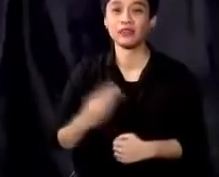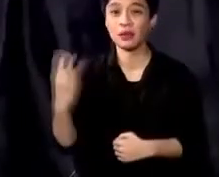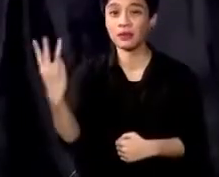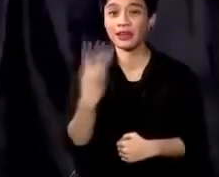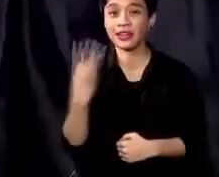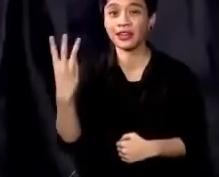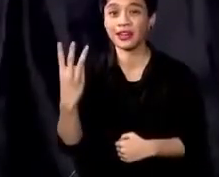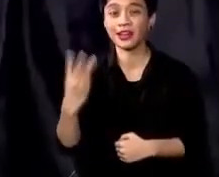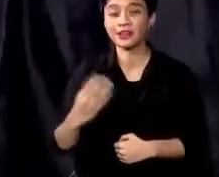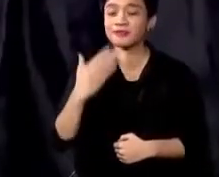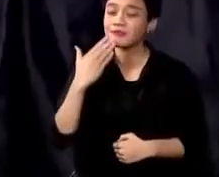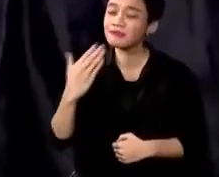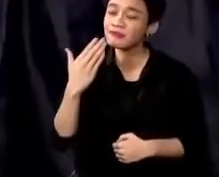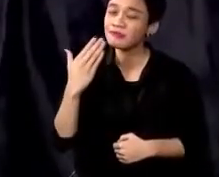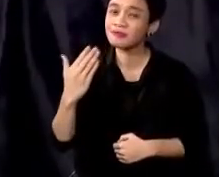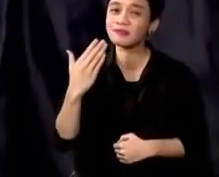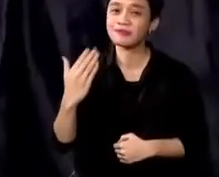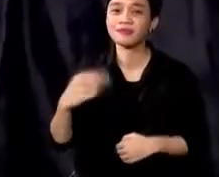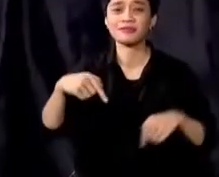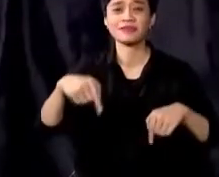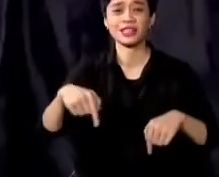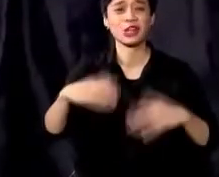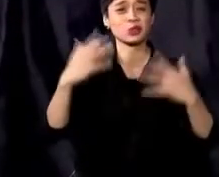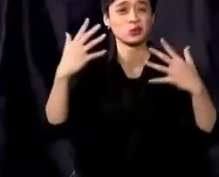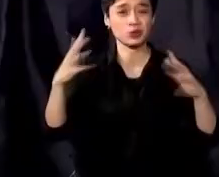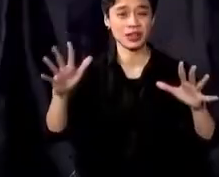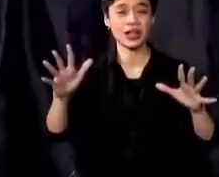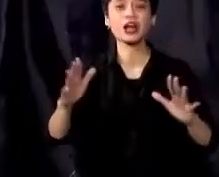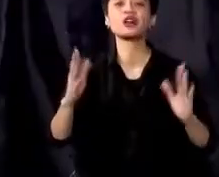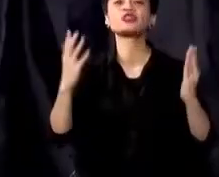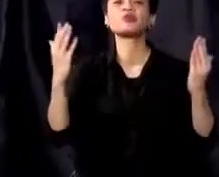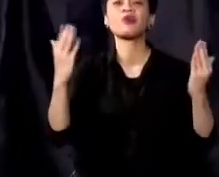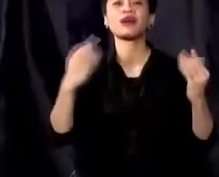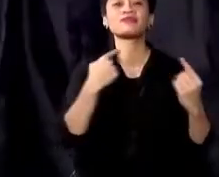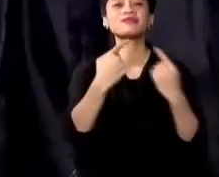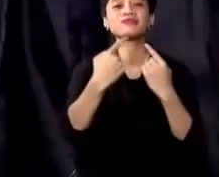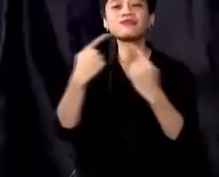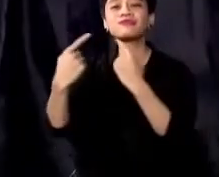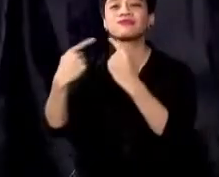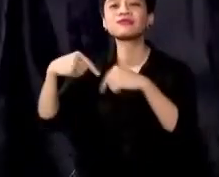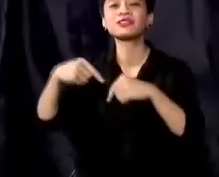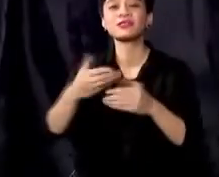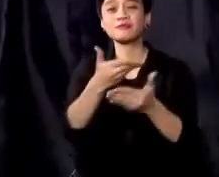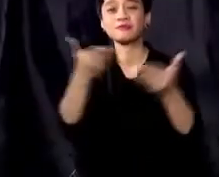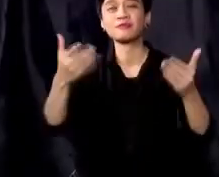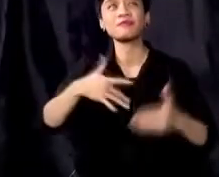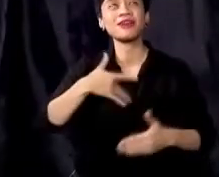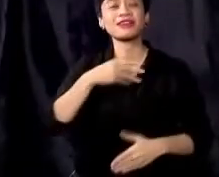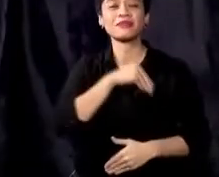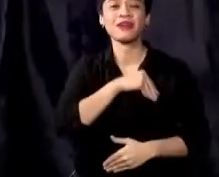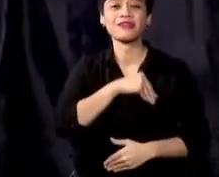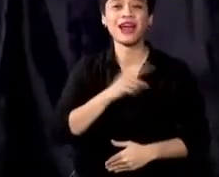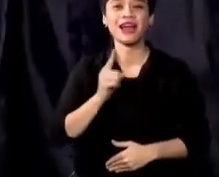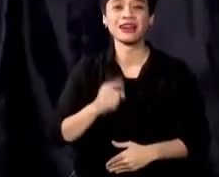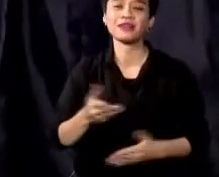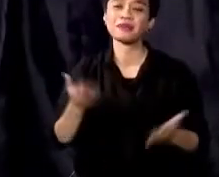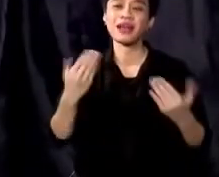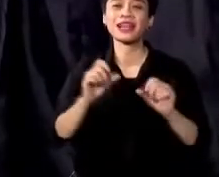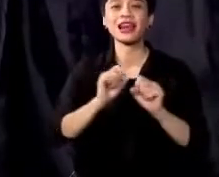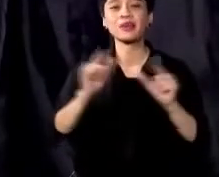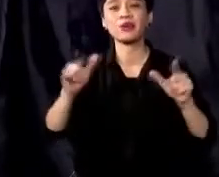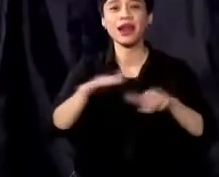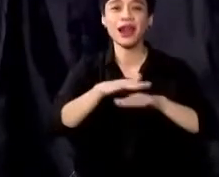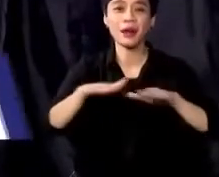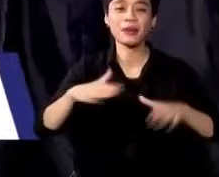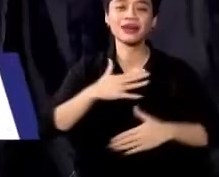dan Dr Alex Tiba Saatnya kita di penghujung acara Semoga bincang-bincang kita pada sore hari ini bermanfaat untuk kita semua Mari kita liburan aman